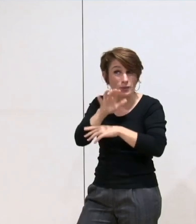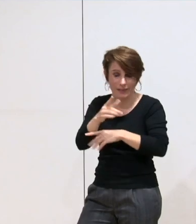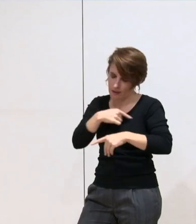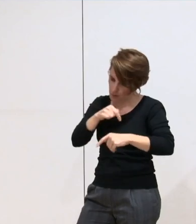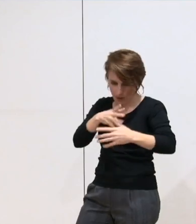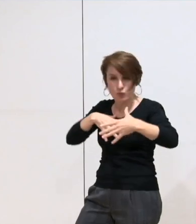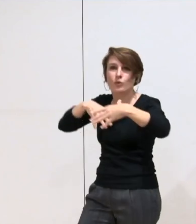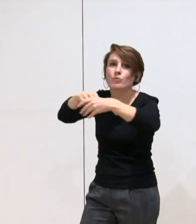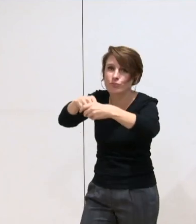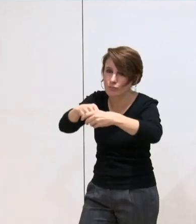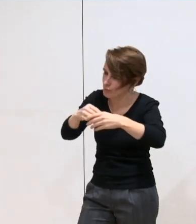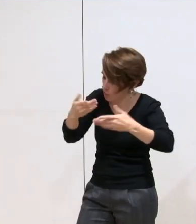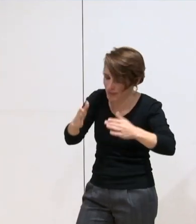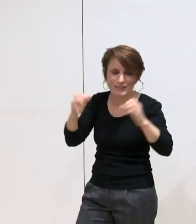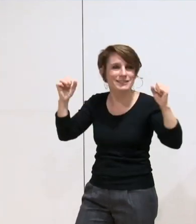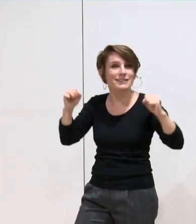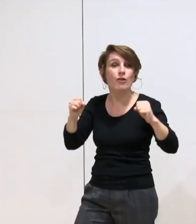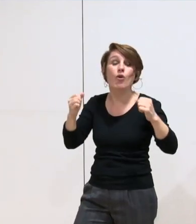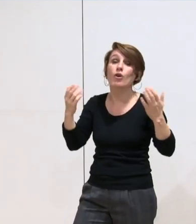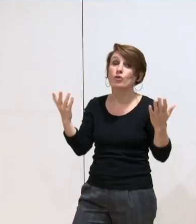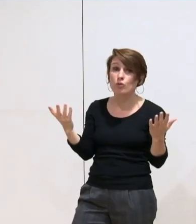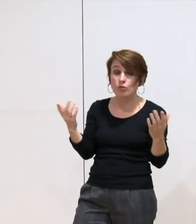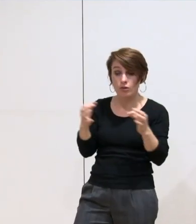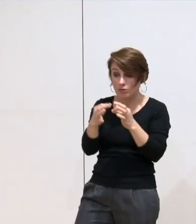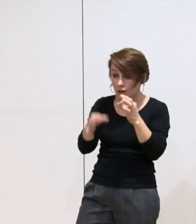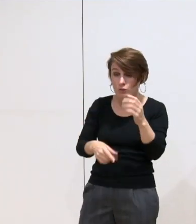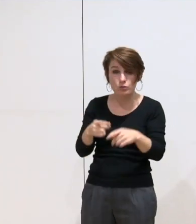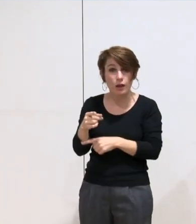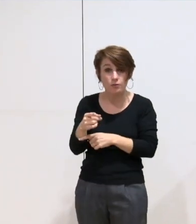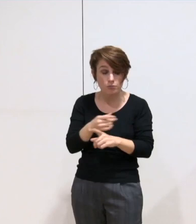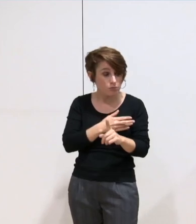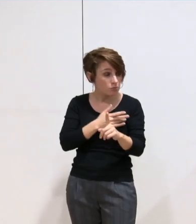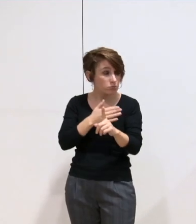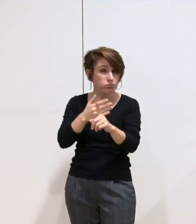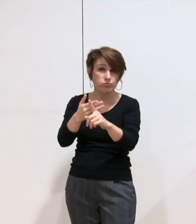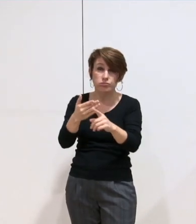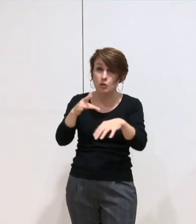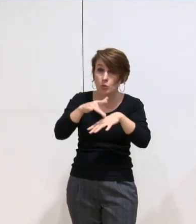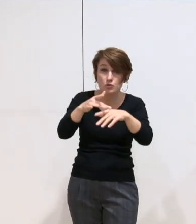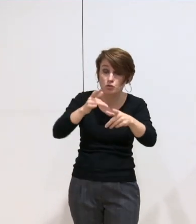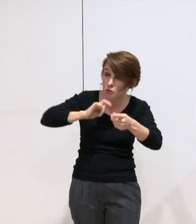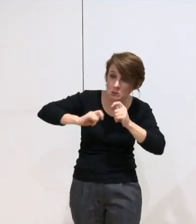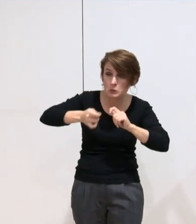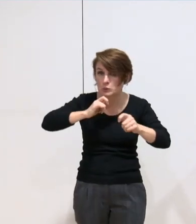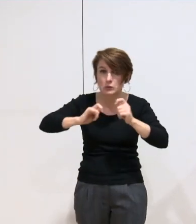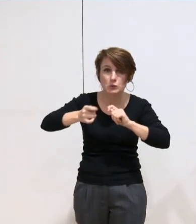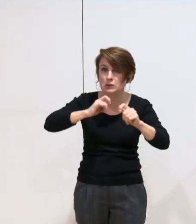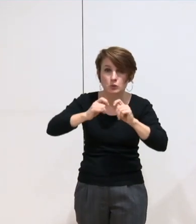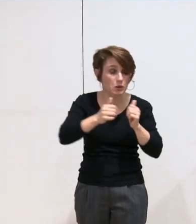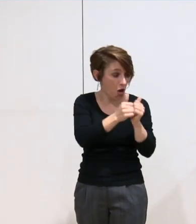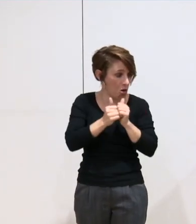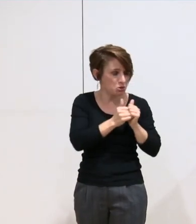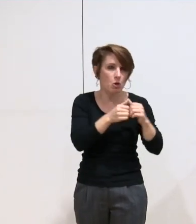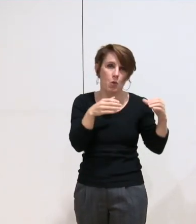il est question ce soir. Donc le fait que, après une discussion commune, nous prenions la